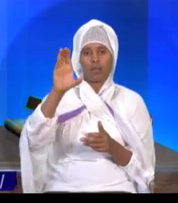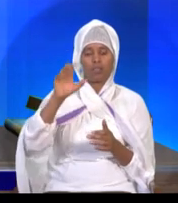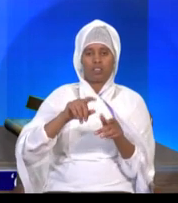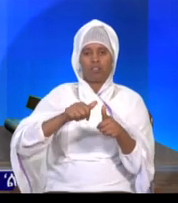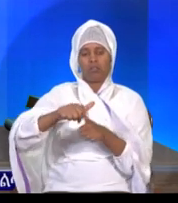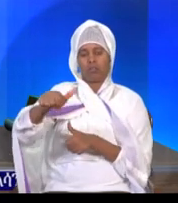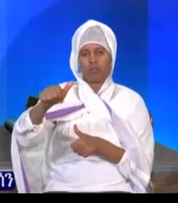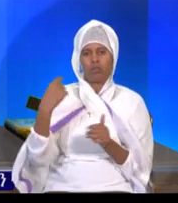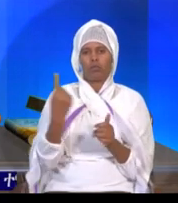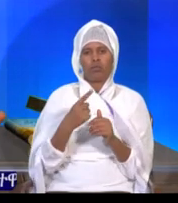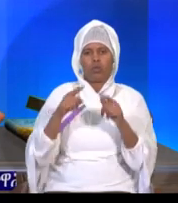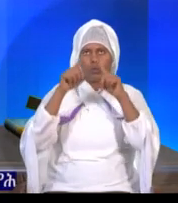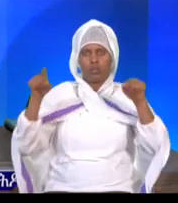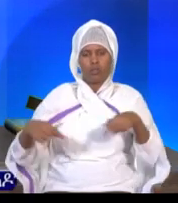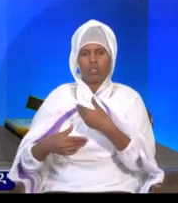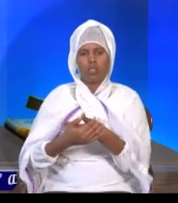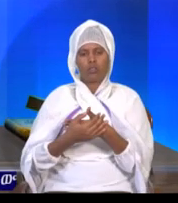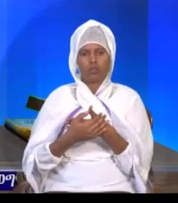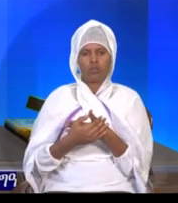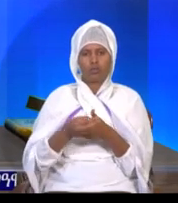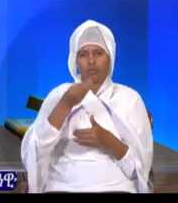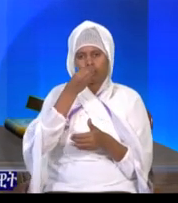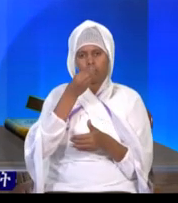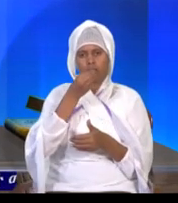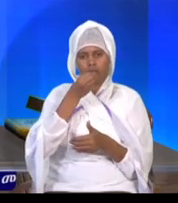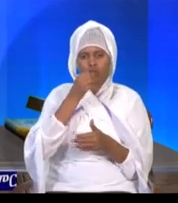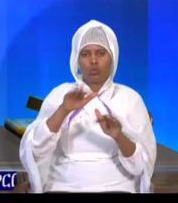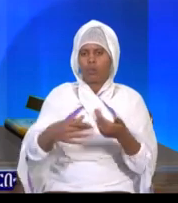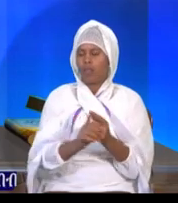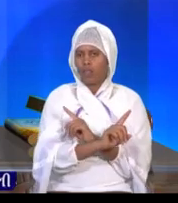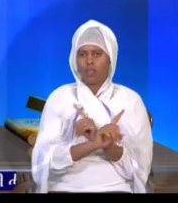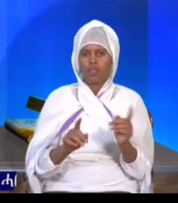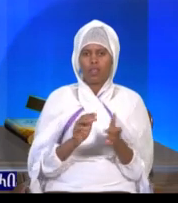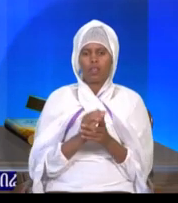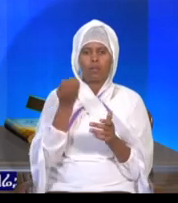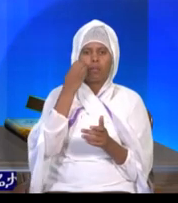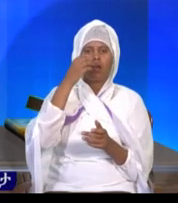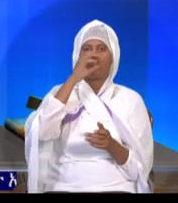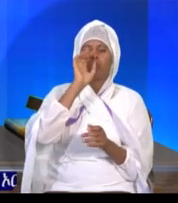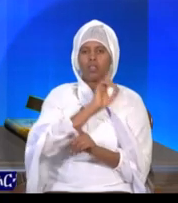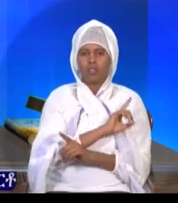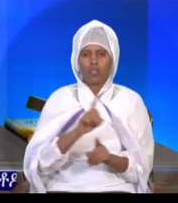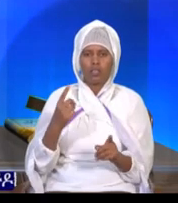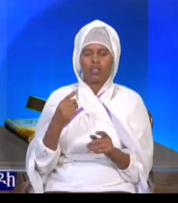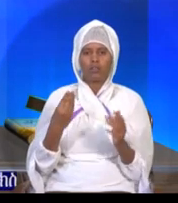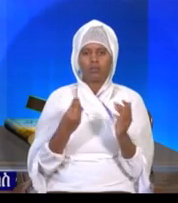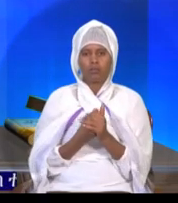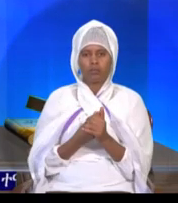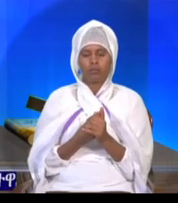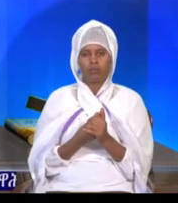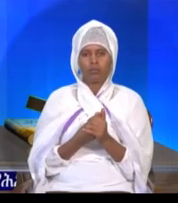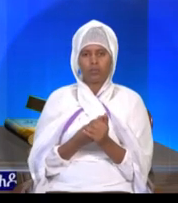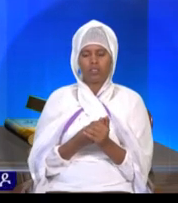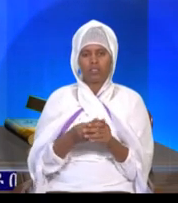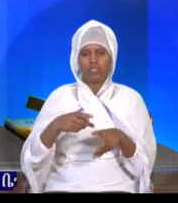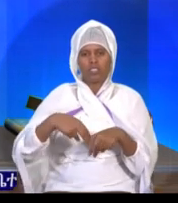እዩ በይኑ በዓቲ እንጌራ ዘምፃሉ የለን ማይ ዘምፃሉ የለን ምስ ኣራዊት